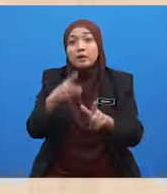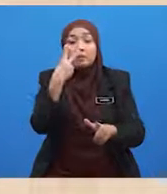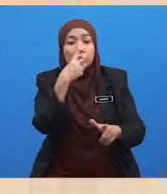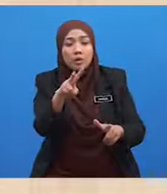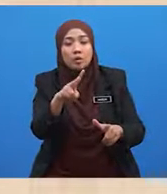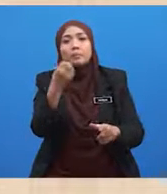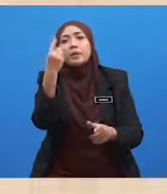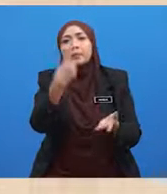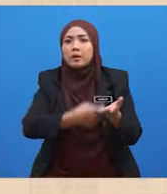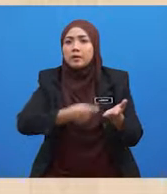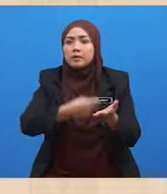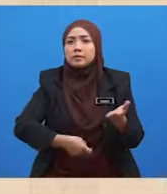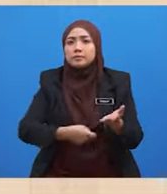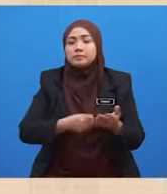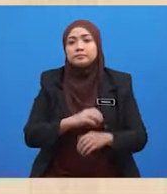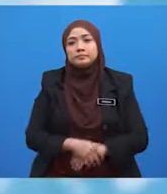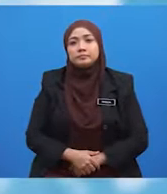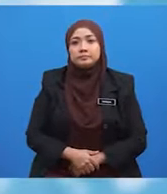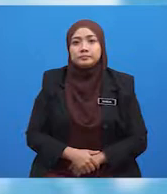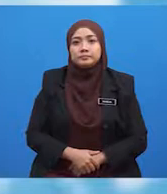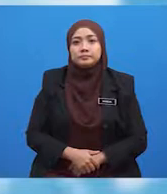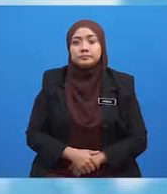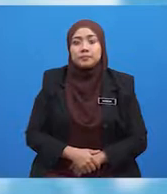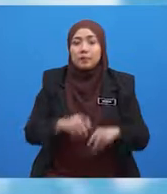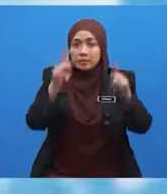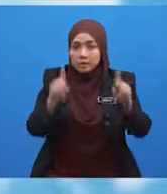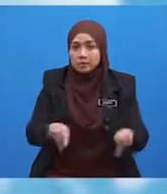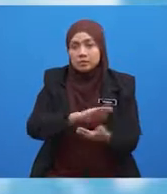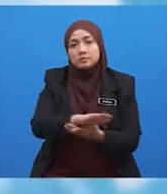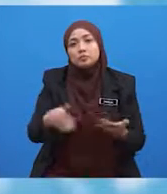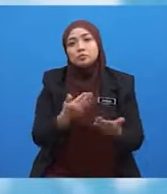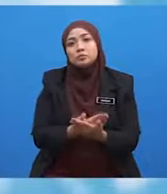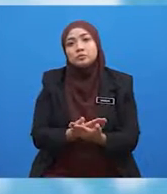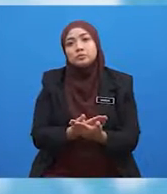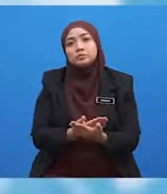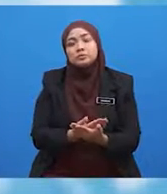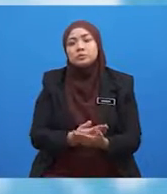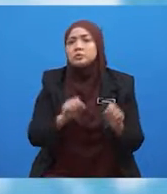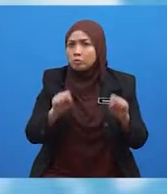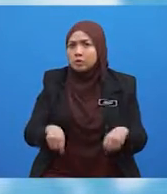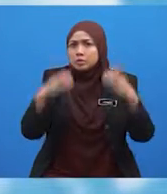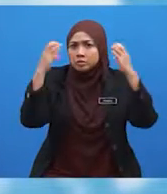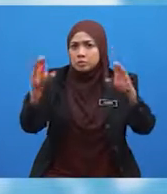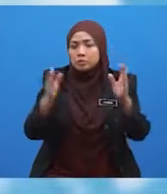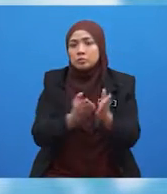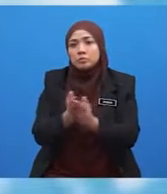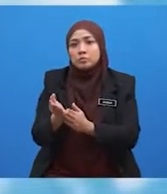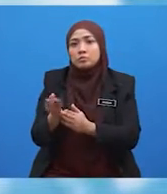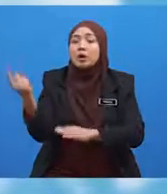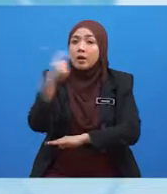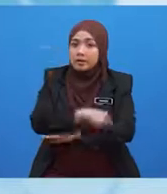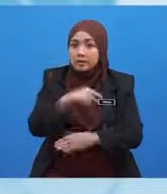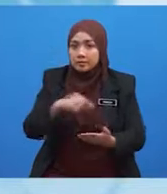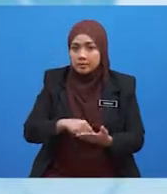membeli nasi lemak yang dijual Baiklah prajab aja sekalian beli Cikgu teruskan dengan pembelajaran hari